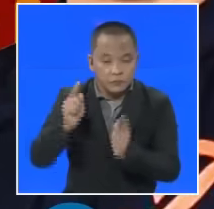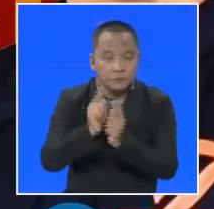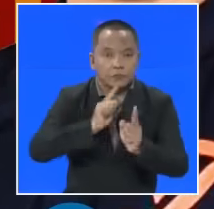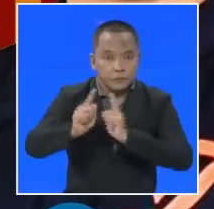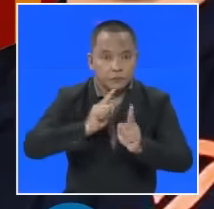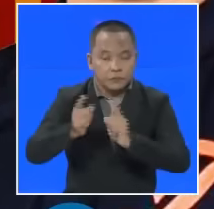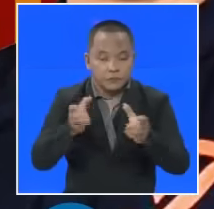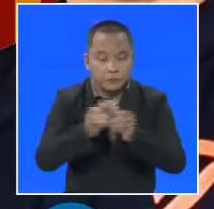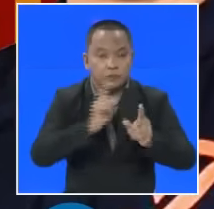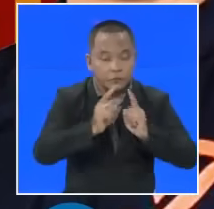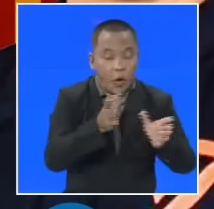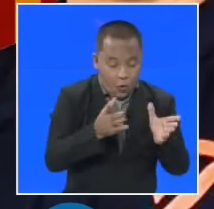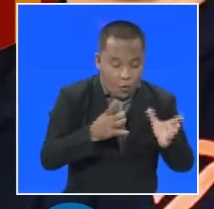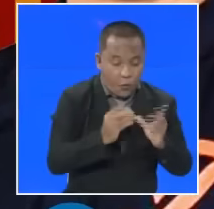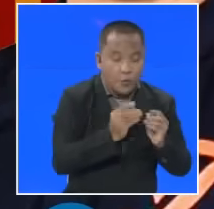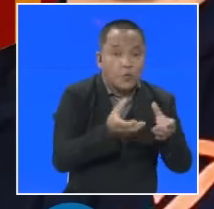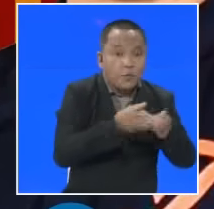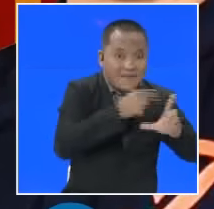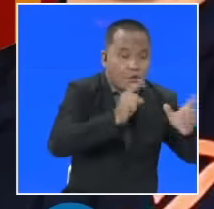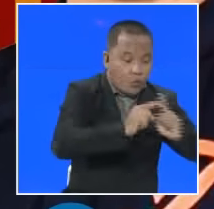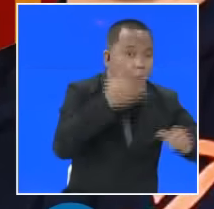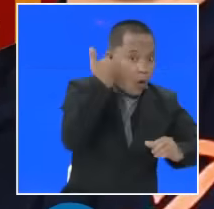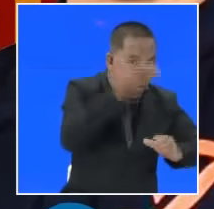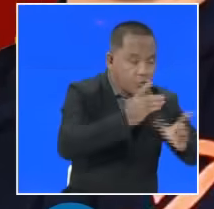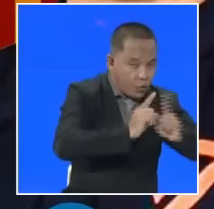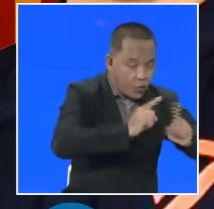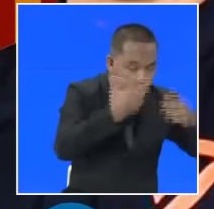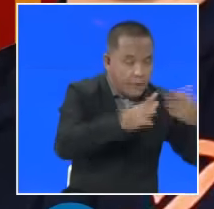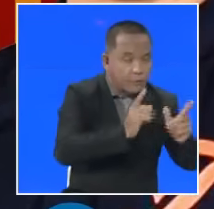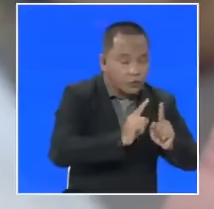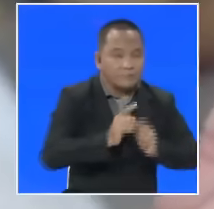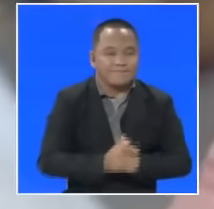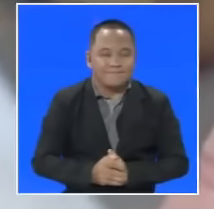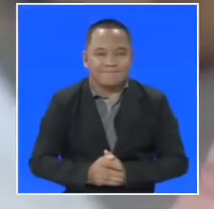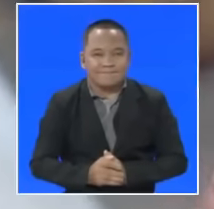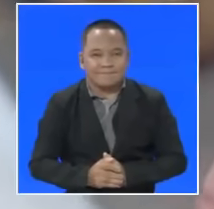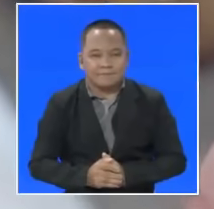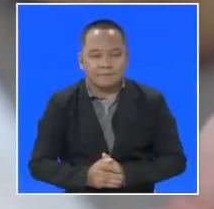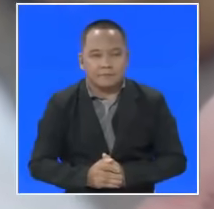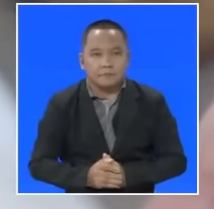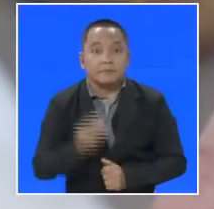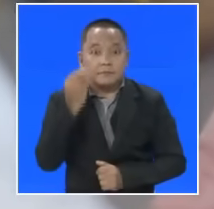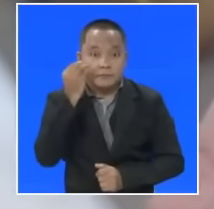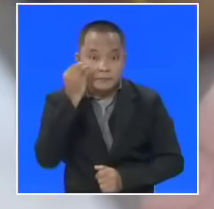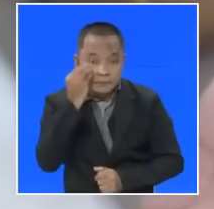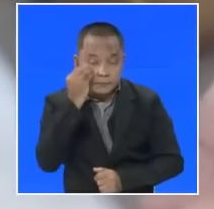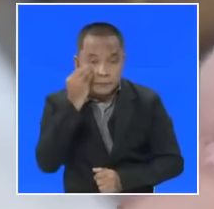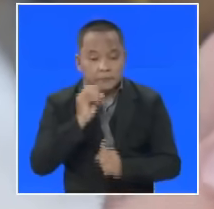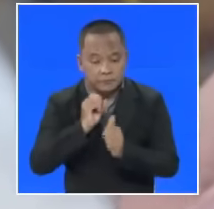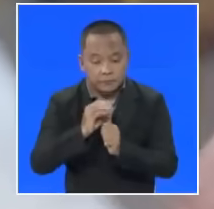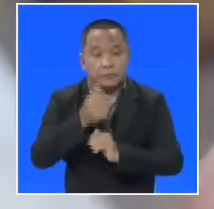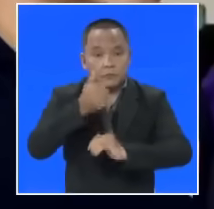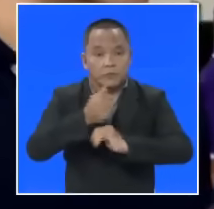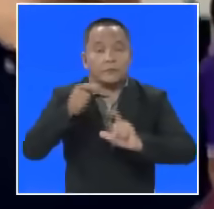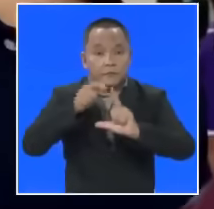มคุยกับทางที่พรรคก่อนนะครับเพราะว่าก็เขาดำรงตำแหน่งเป็นผู้ช่วยผมนะคร ับ ได้ครับ คุณพิธาลิ้มเจริญรัตน์นะคะที่ปรึกษาหัวหน้